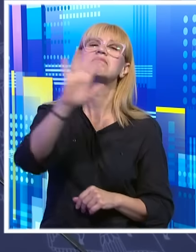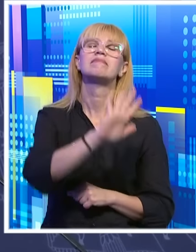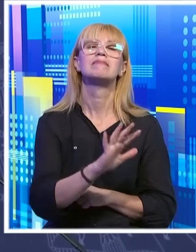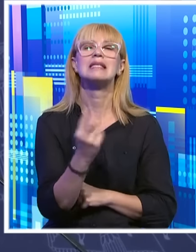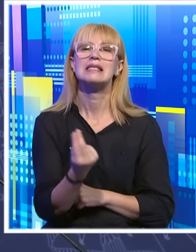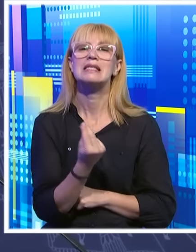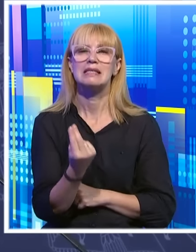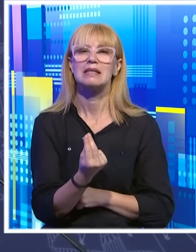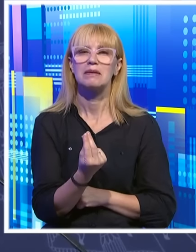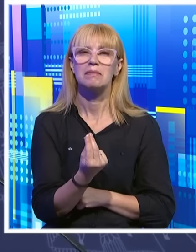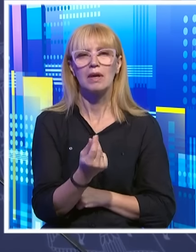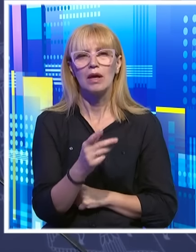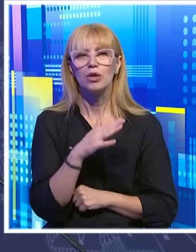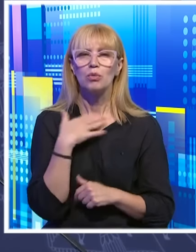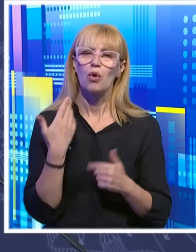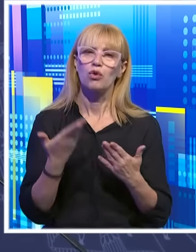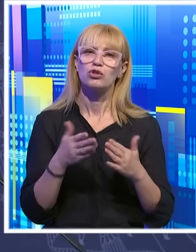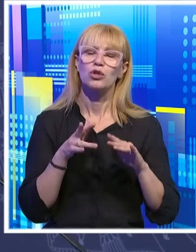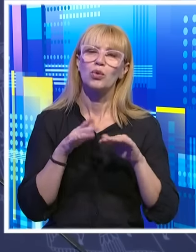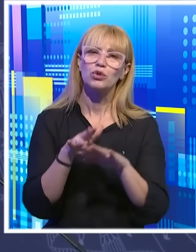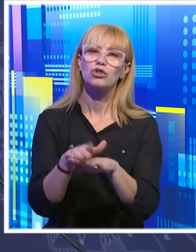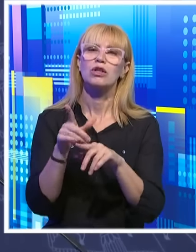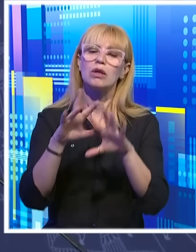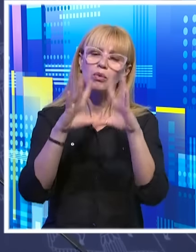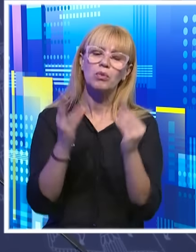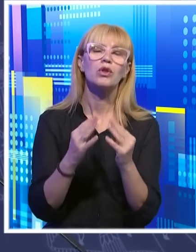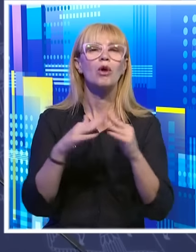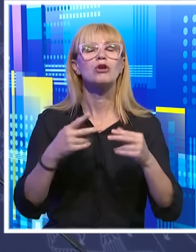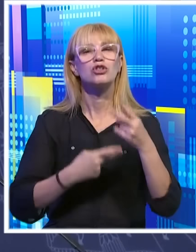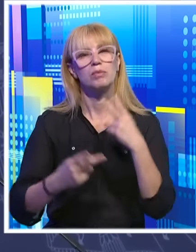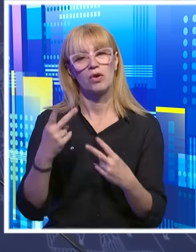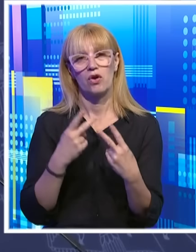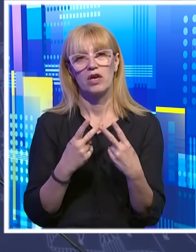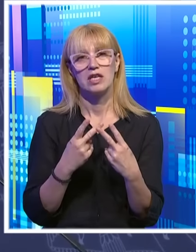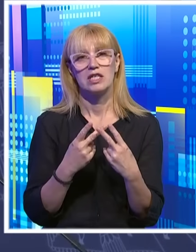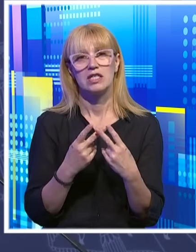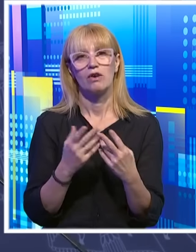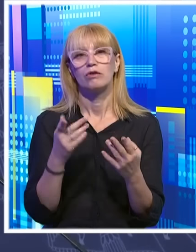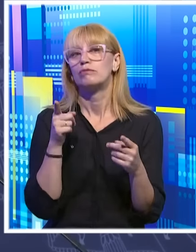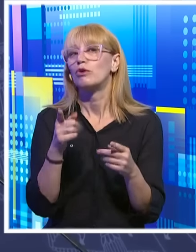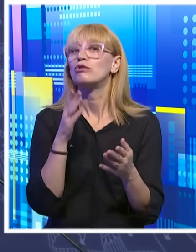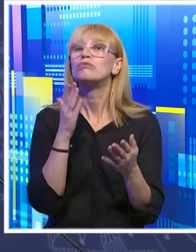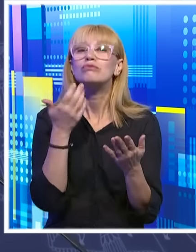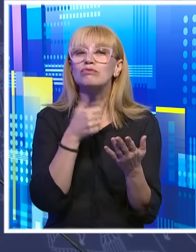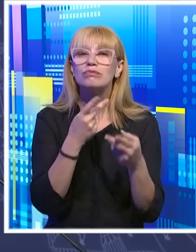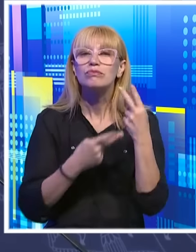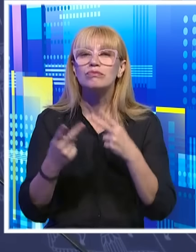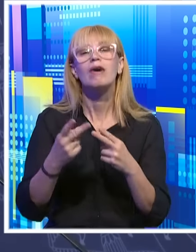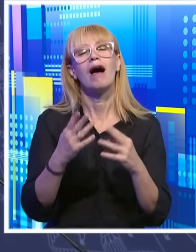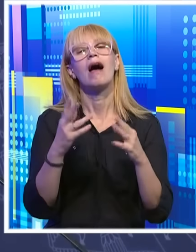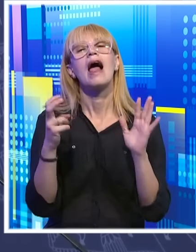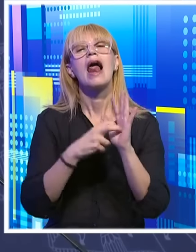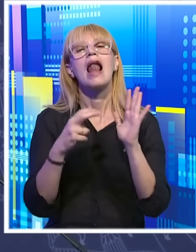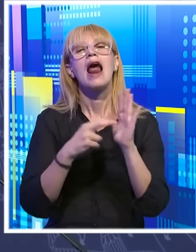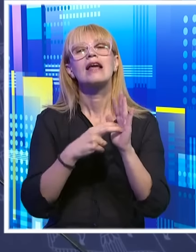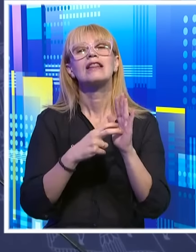i značajno uticati na rast bruto domaćeg proizvoda. Proizvodit ćemo električni automobil, to je od